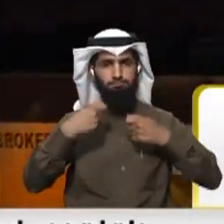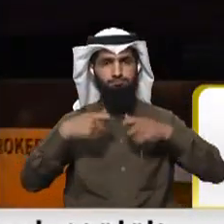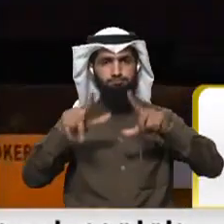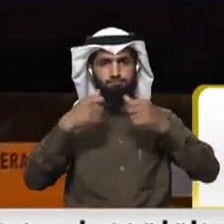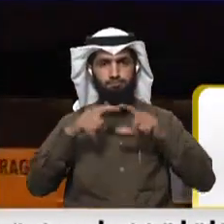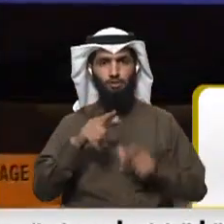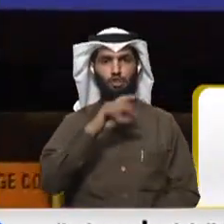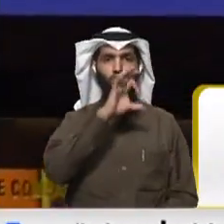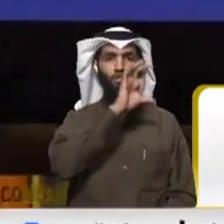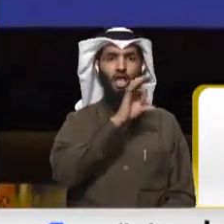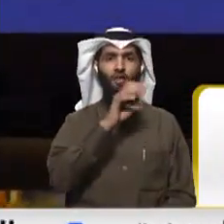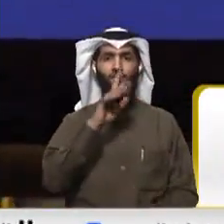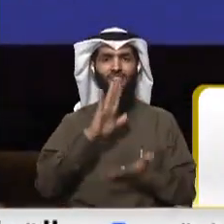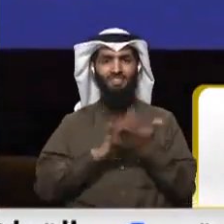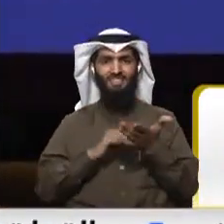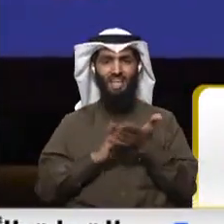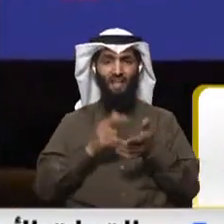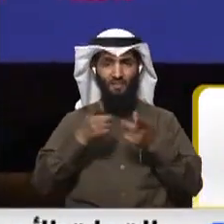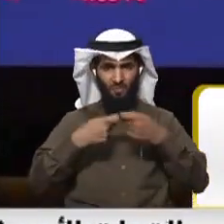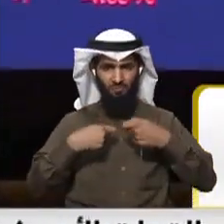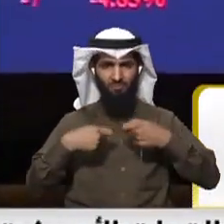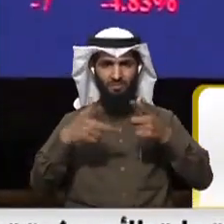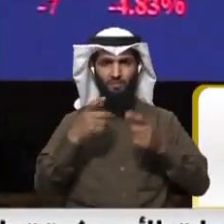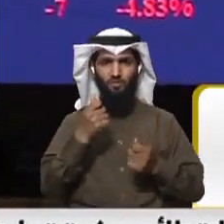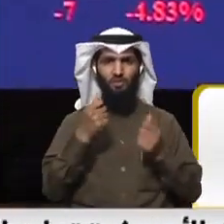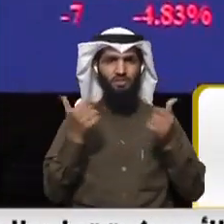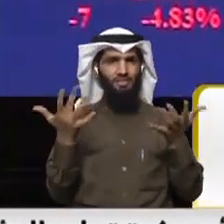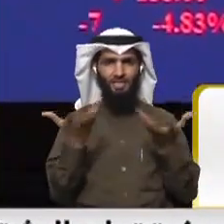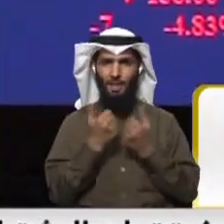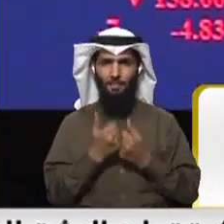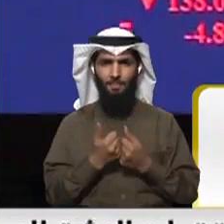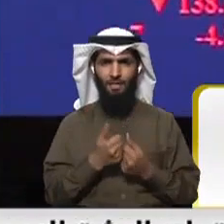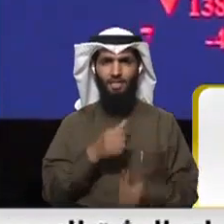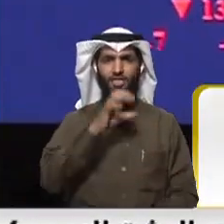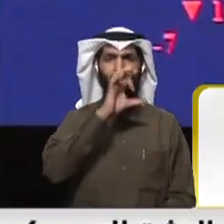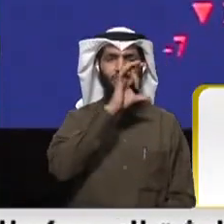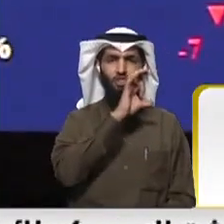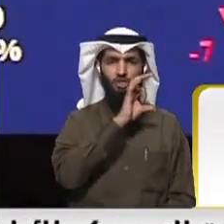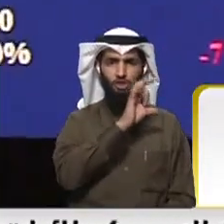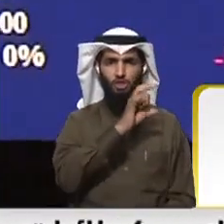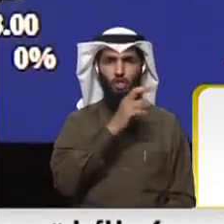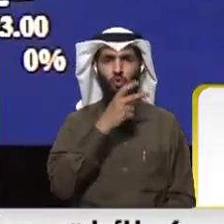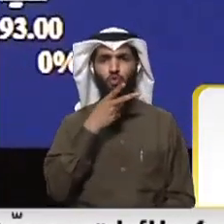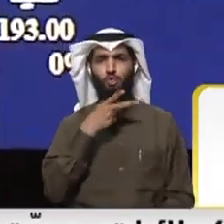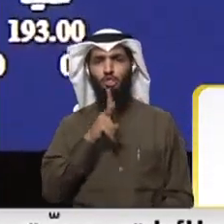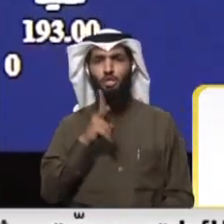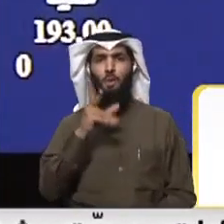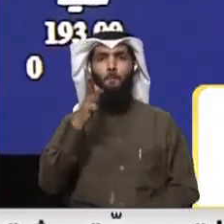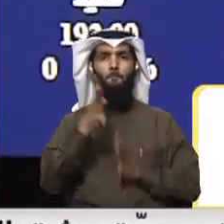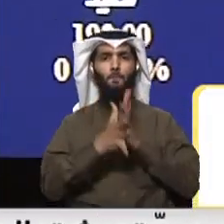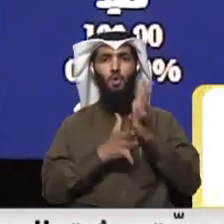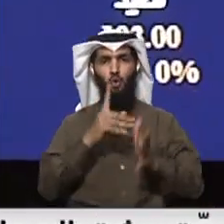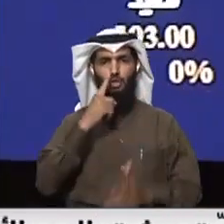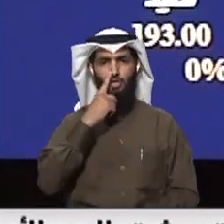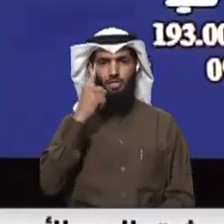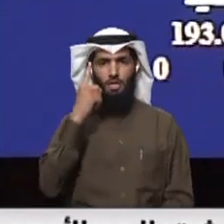6900 صفقه نقديه بقيمه تجاوزت ال 29 مليون